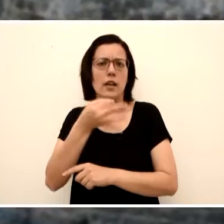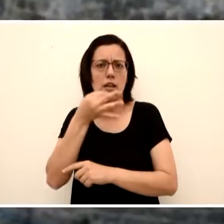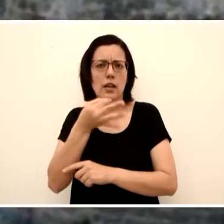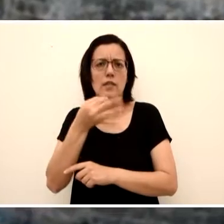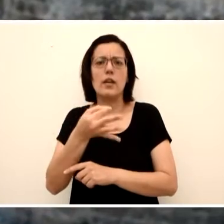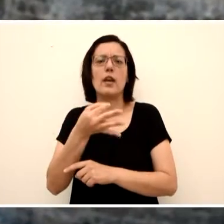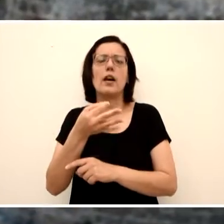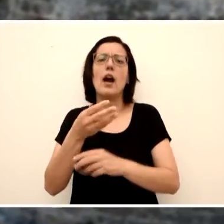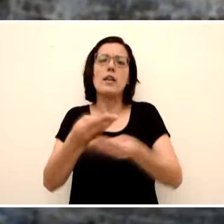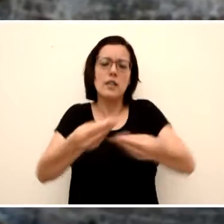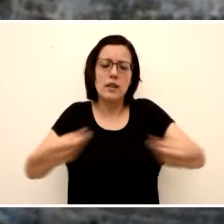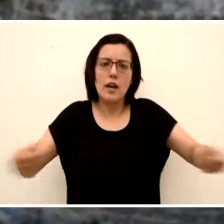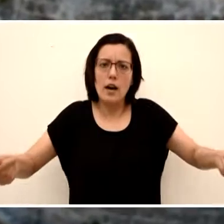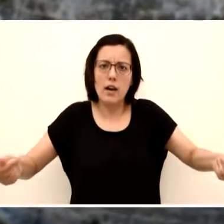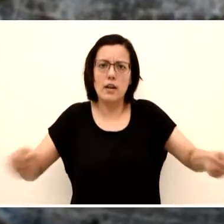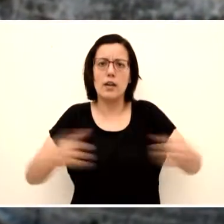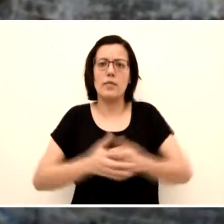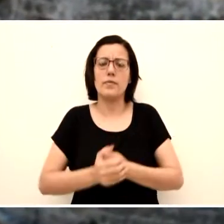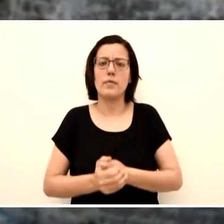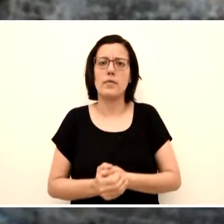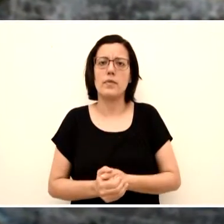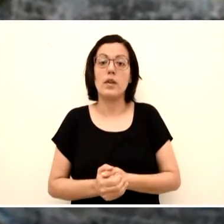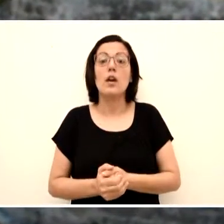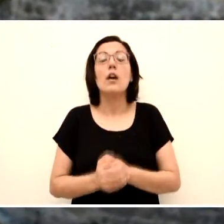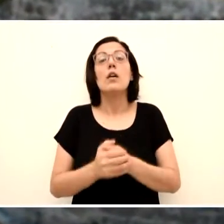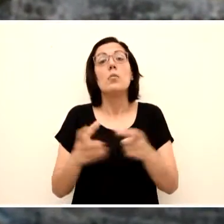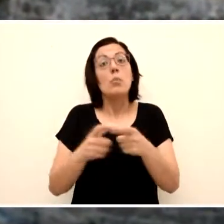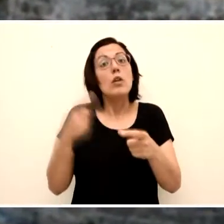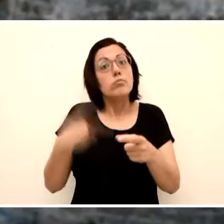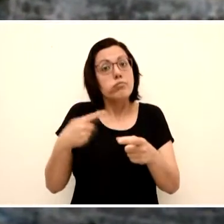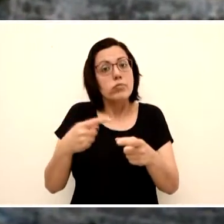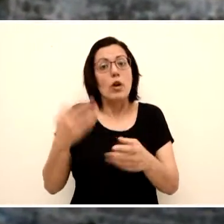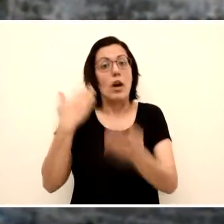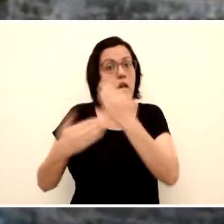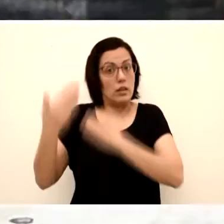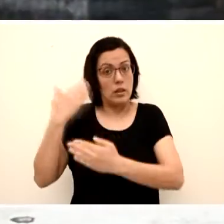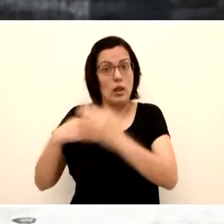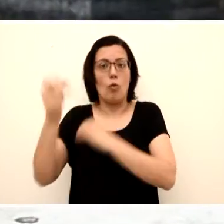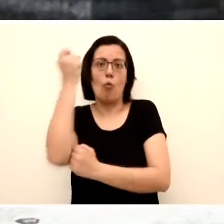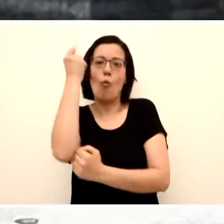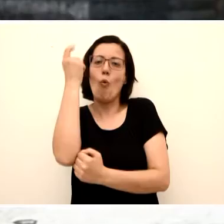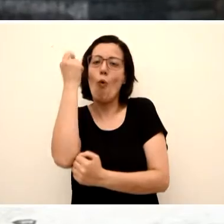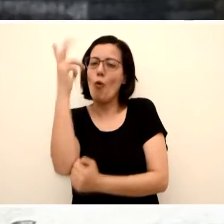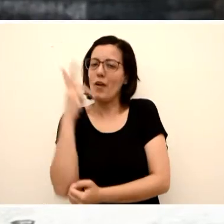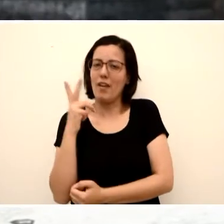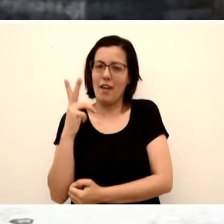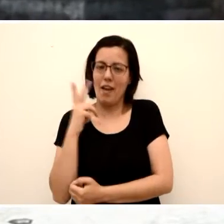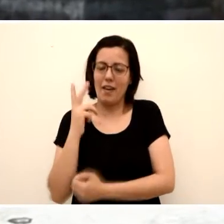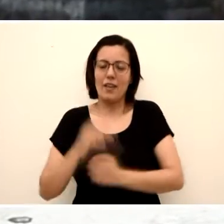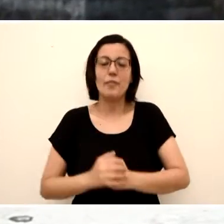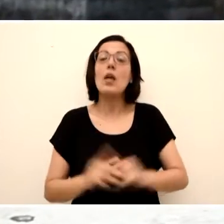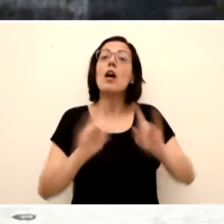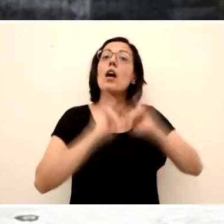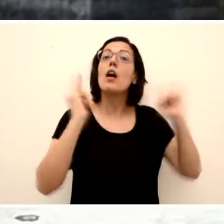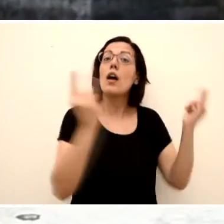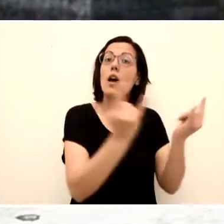uno dei centri più attivi della terra d'Otranto, come appare dalle sue eleganti architetture nobiliari e difensive. Splendido Castello dei Monti, che